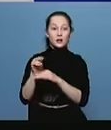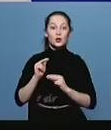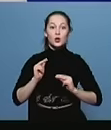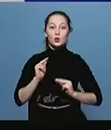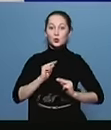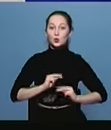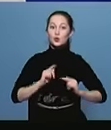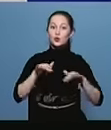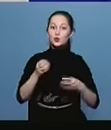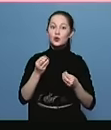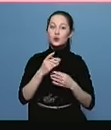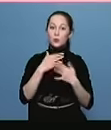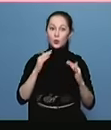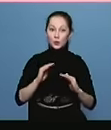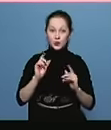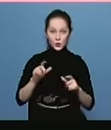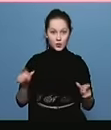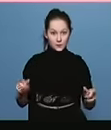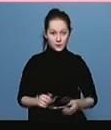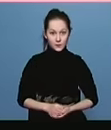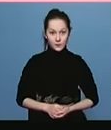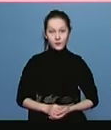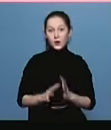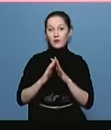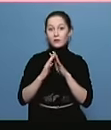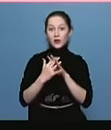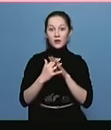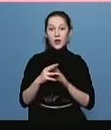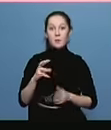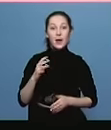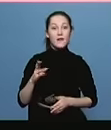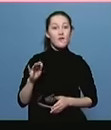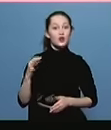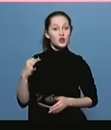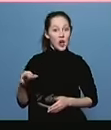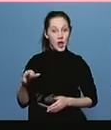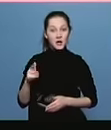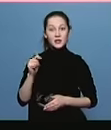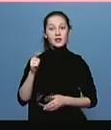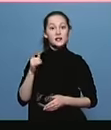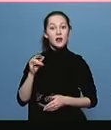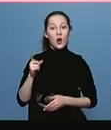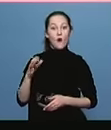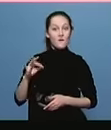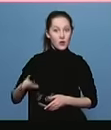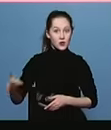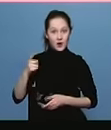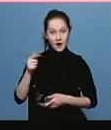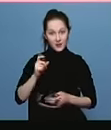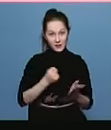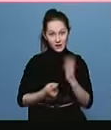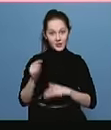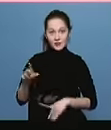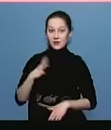несколько десятков работников. В деревне Мари-Важа, это Граховский район, появился газ. Этого события здесь